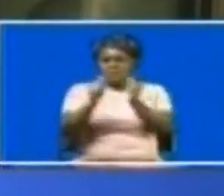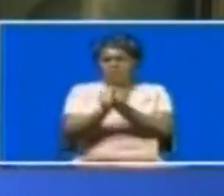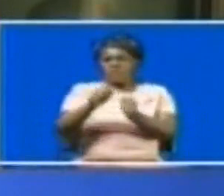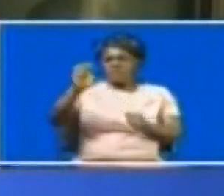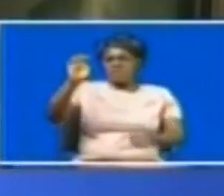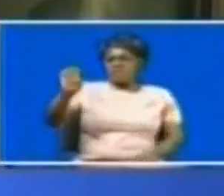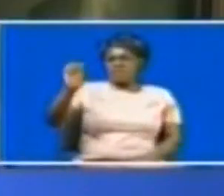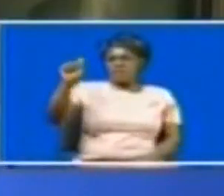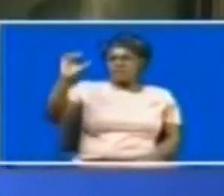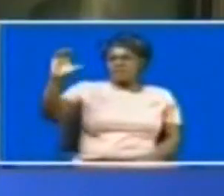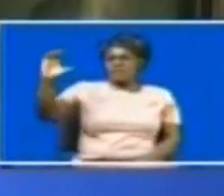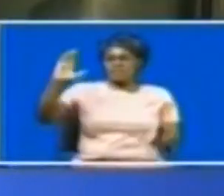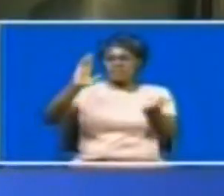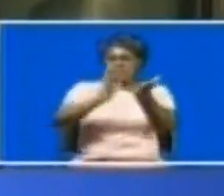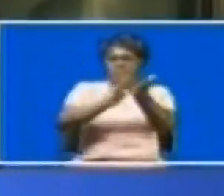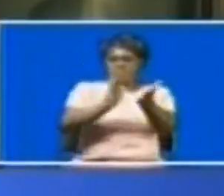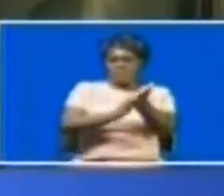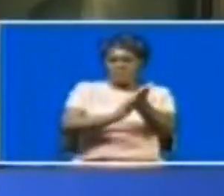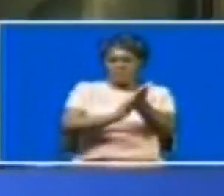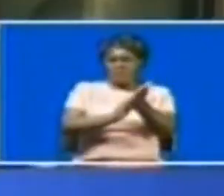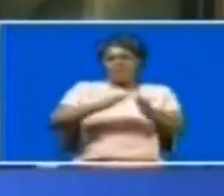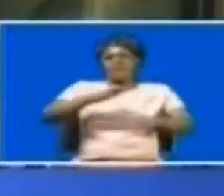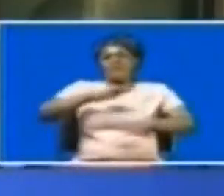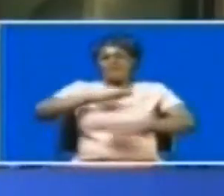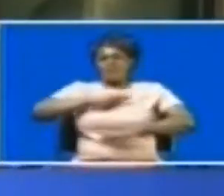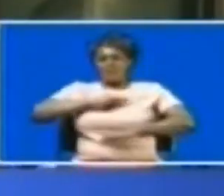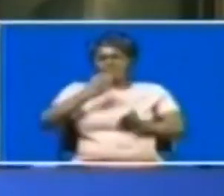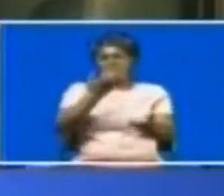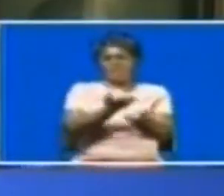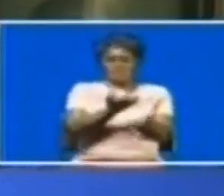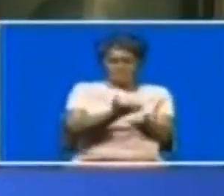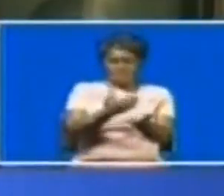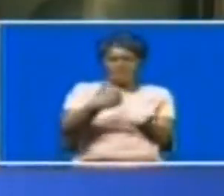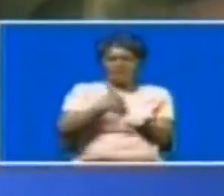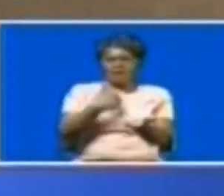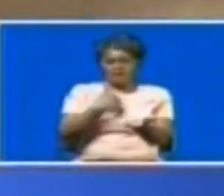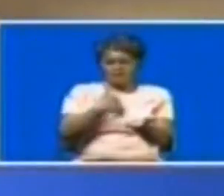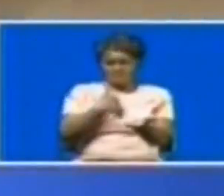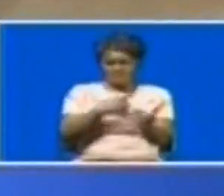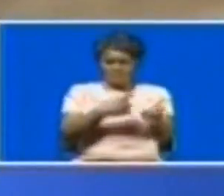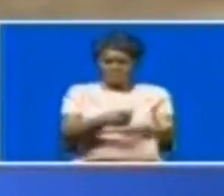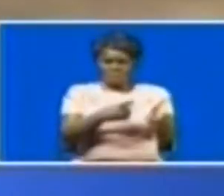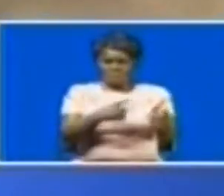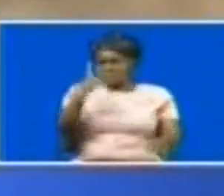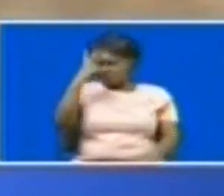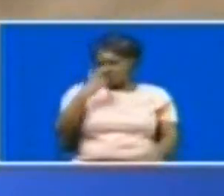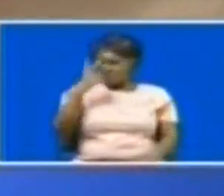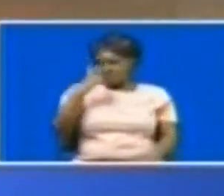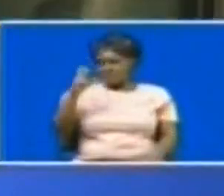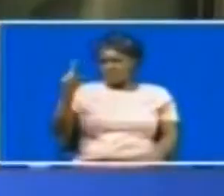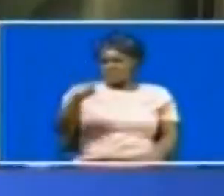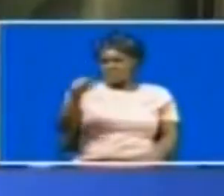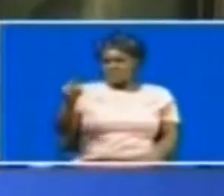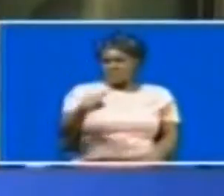the eacc recommendations that there is sufficient evidence to charge the suspects with